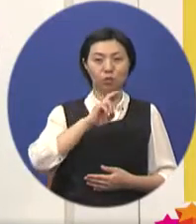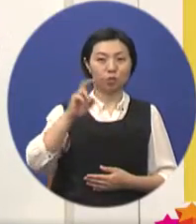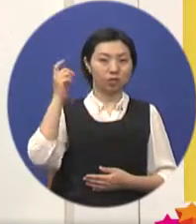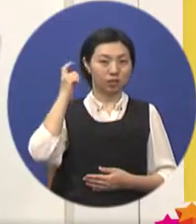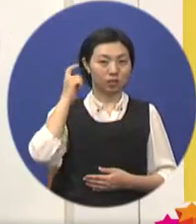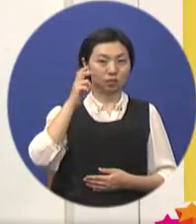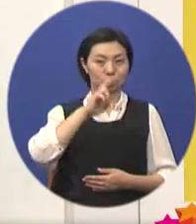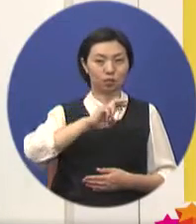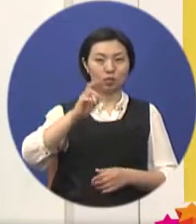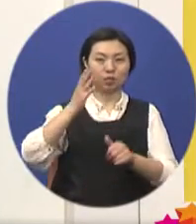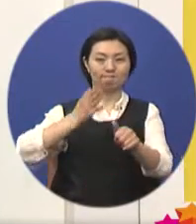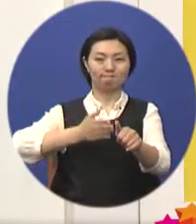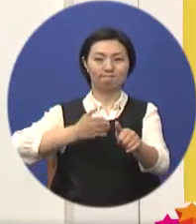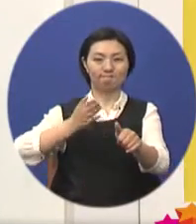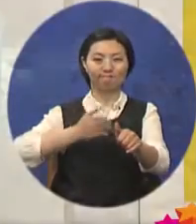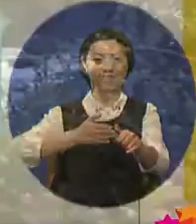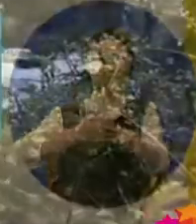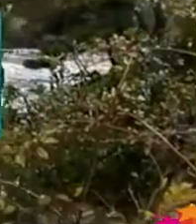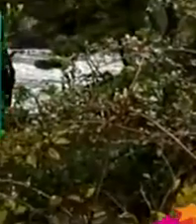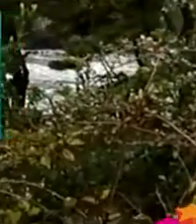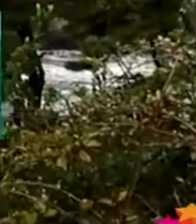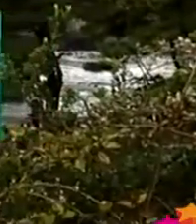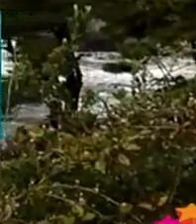네. 음악 주세요. 주세요.